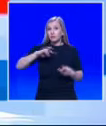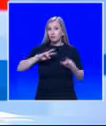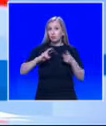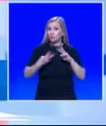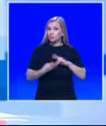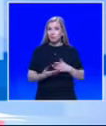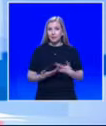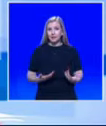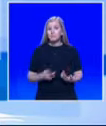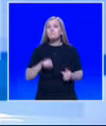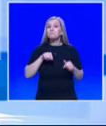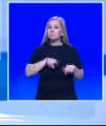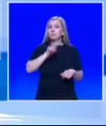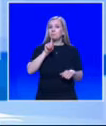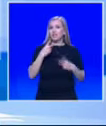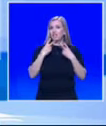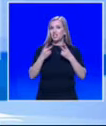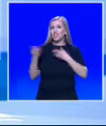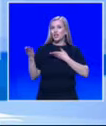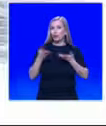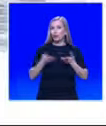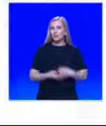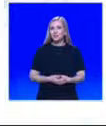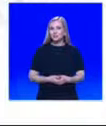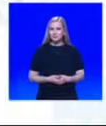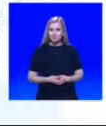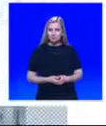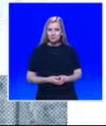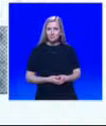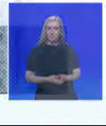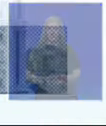въпроси задаваме днес. Вижте кои са гостите.